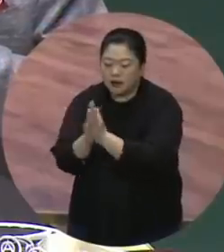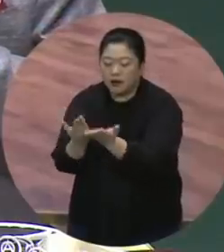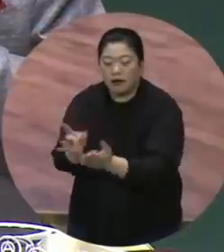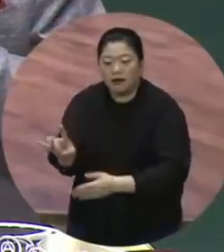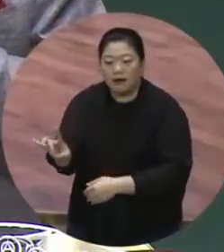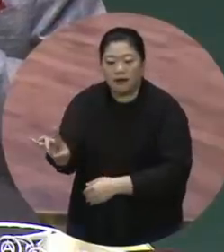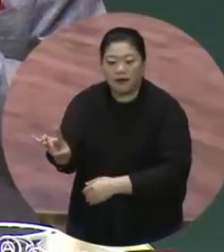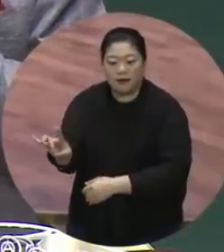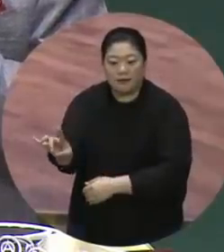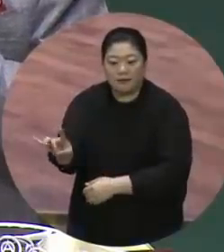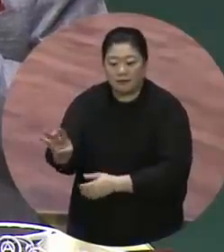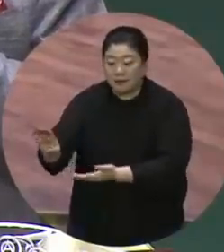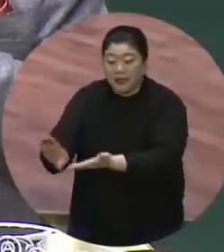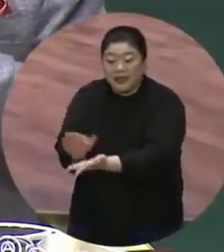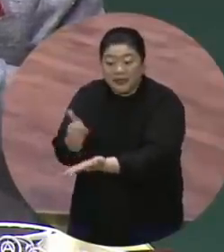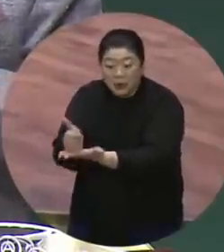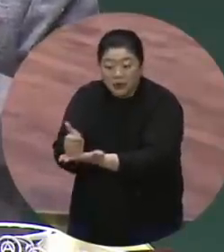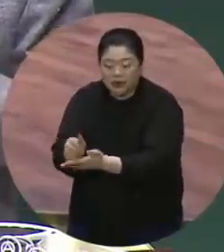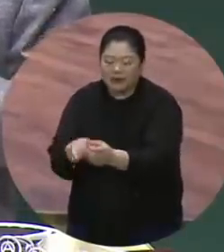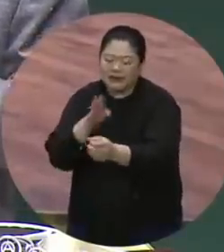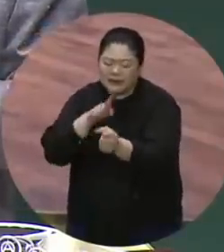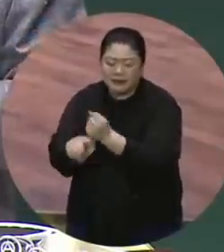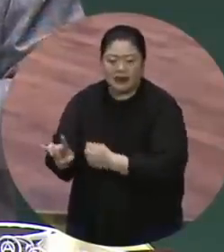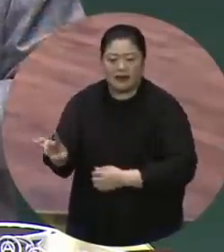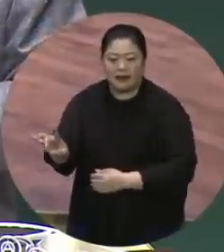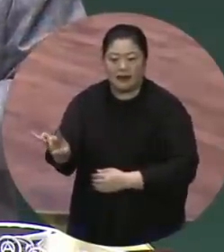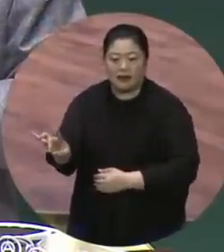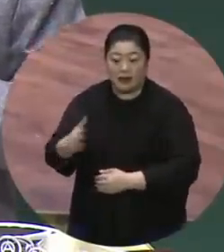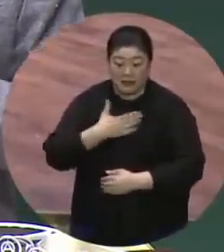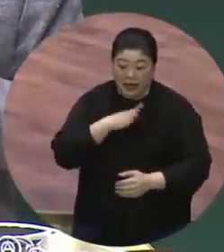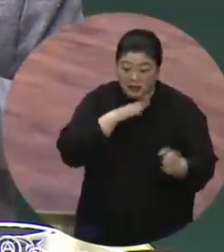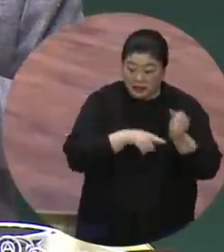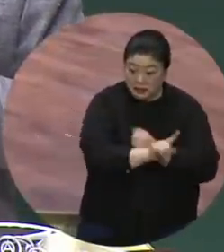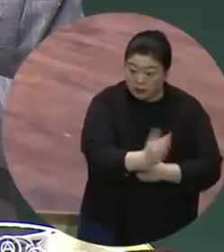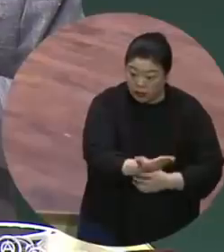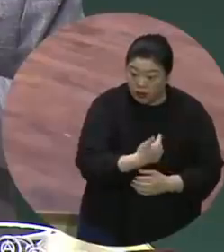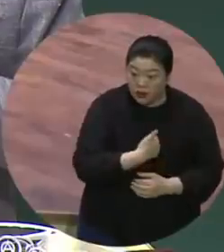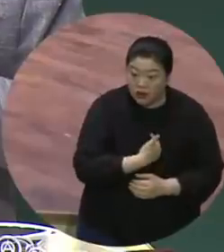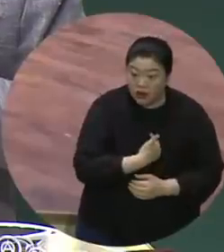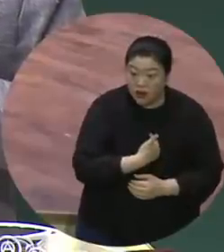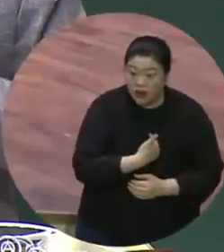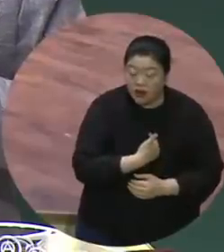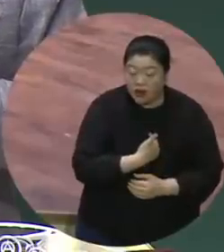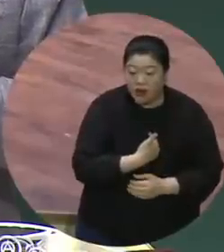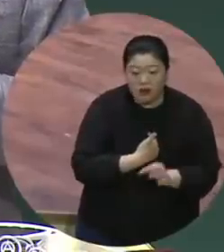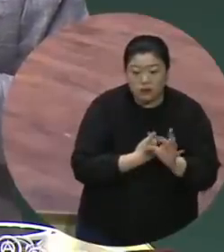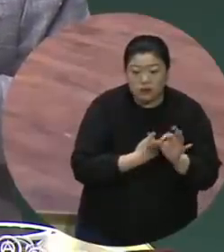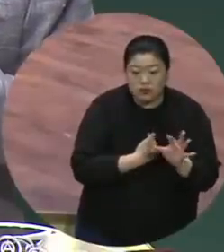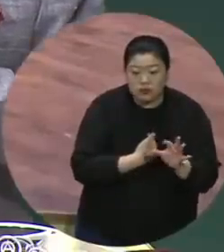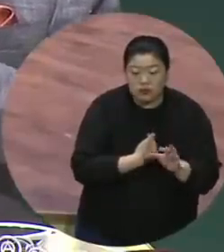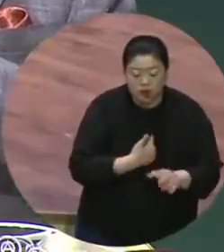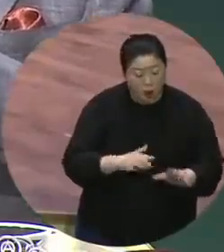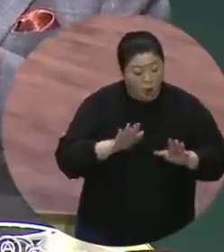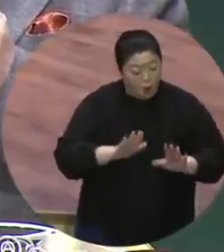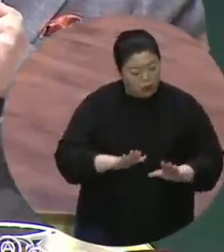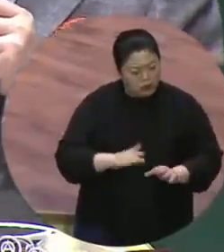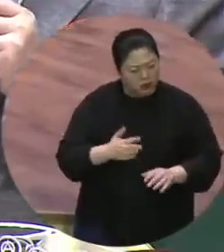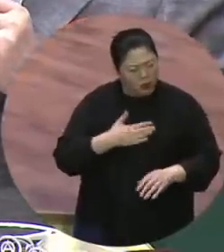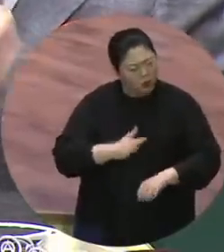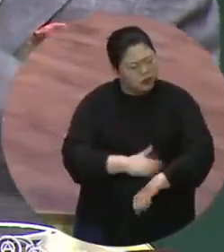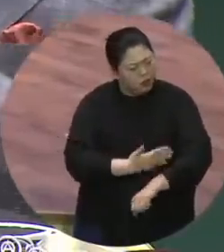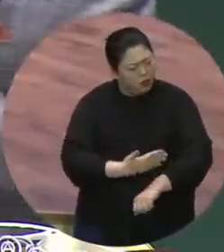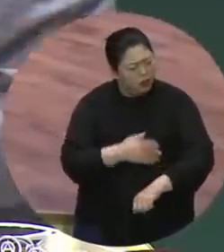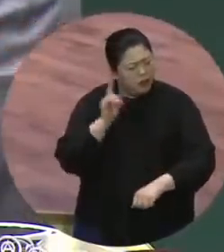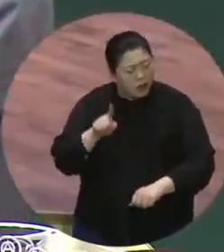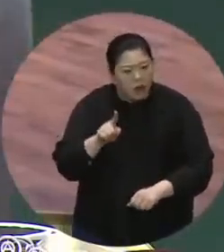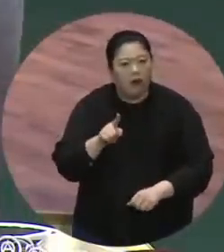그리스도예요. 그리스도 외에는 맞는 게 없다니까요. 오늘 맞았지만 내일 틀려요. 오늘 틀리면 내일 맞을 수 있어요. 그러니까